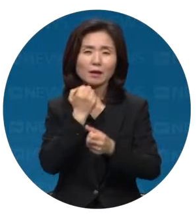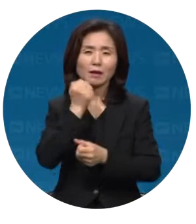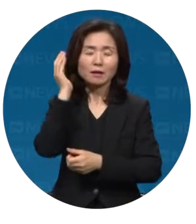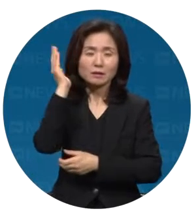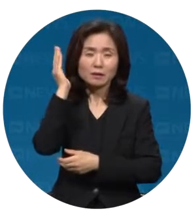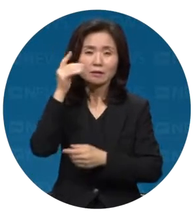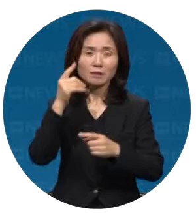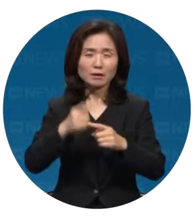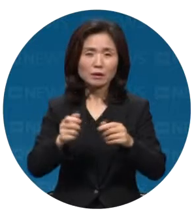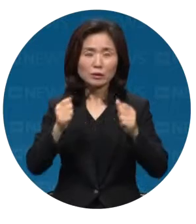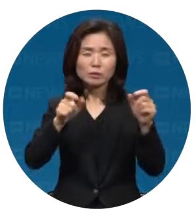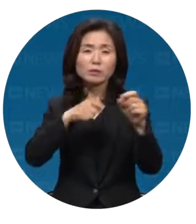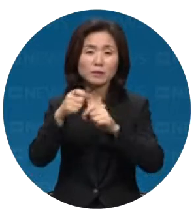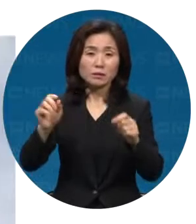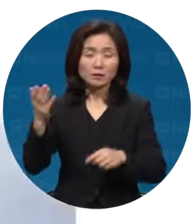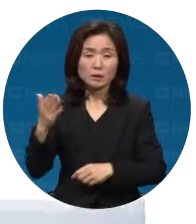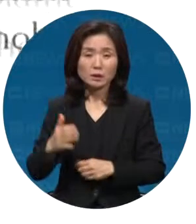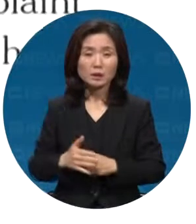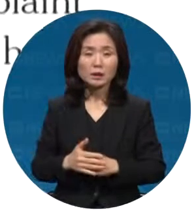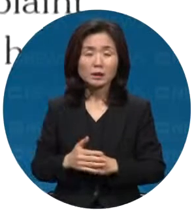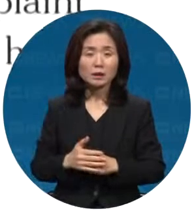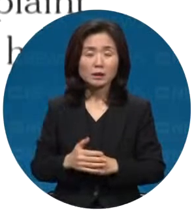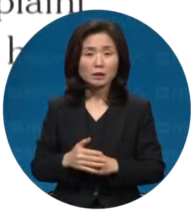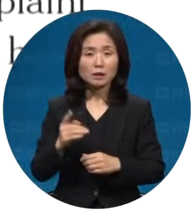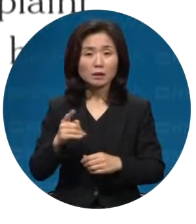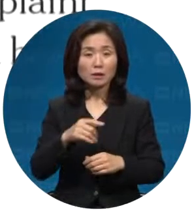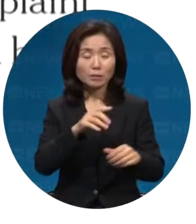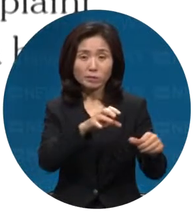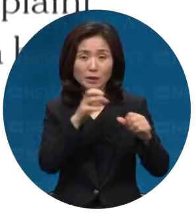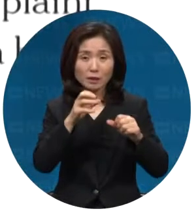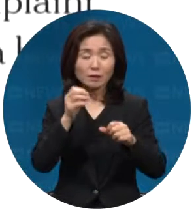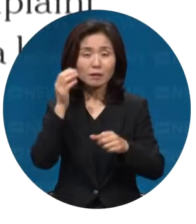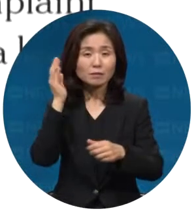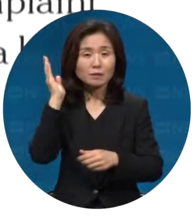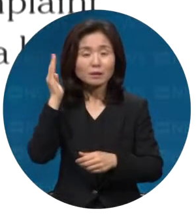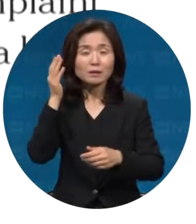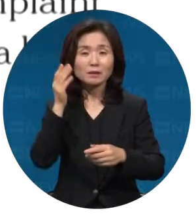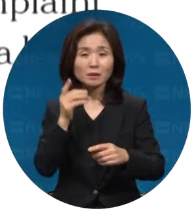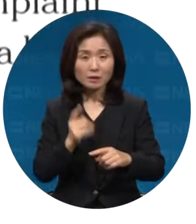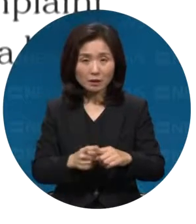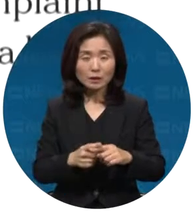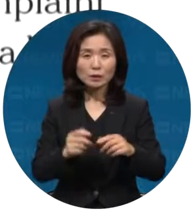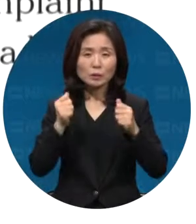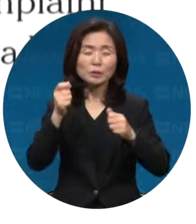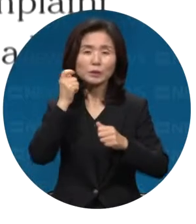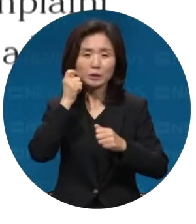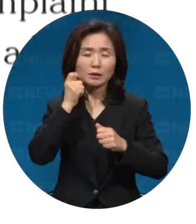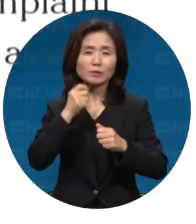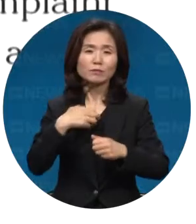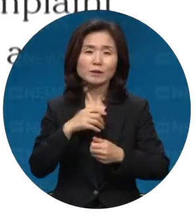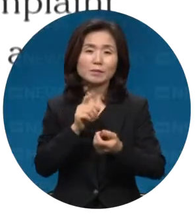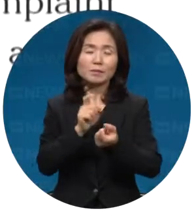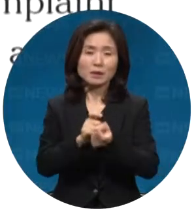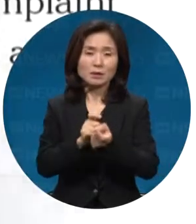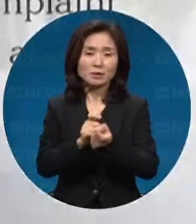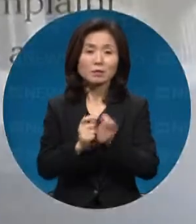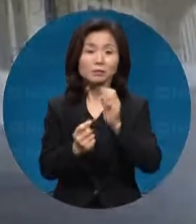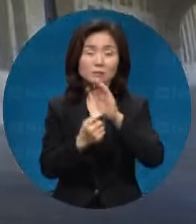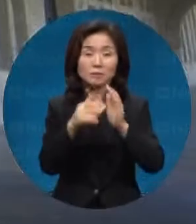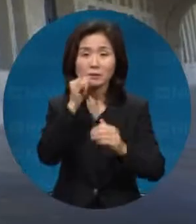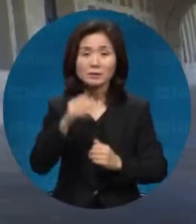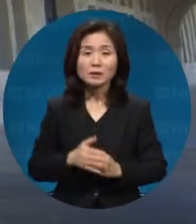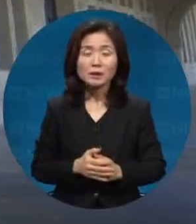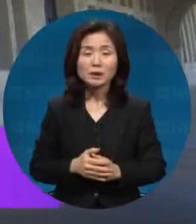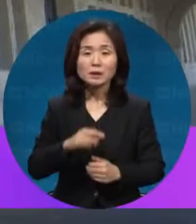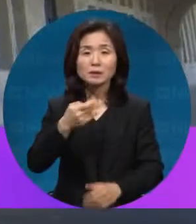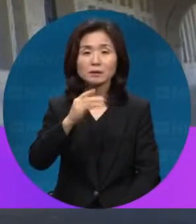로스쿨 학생이 보수단체를 조롱했다, 졸업 못할 위기에 처했다. 뉴욕타임스가 지난 3일 보도한 기사입니다.